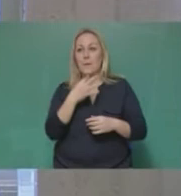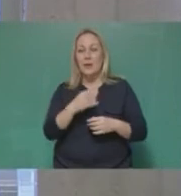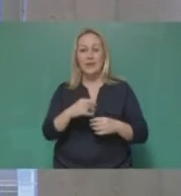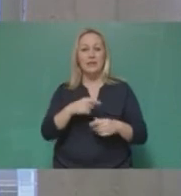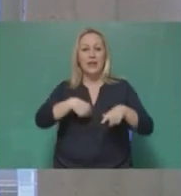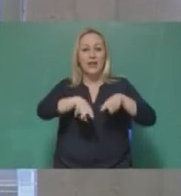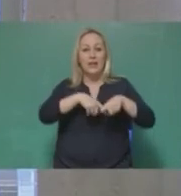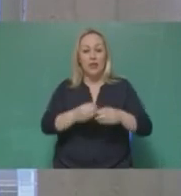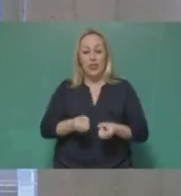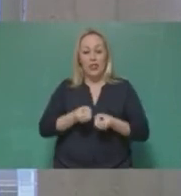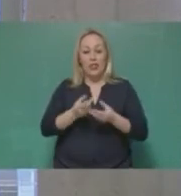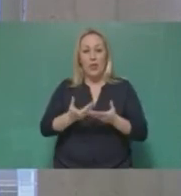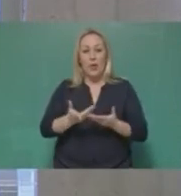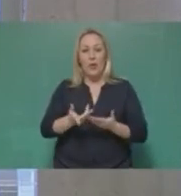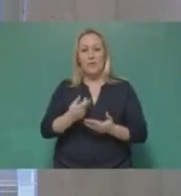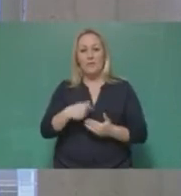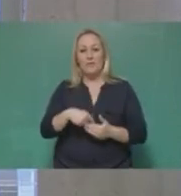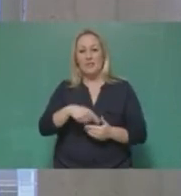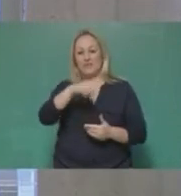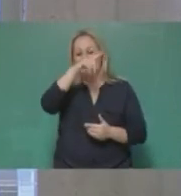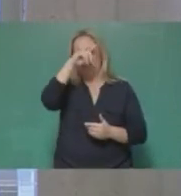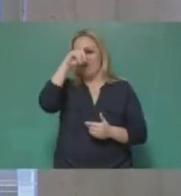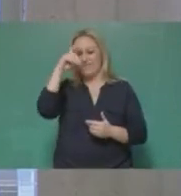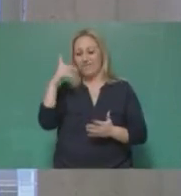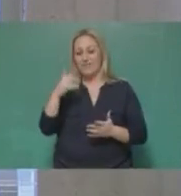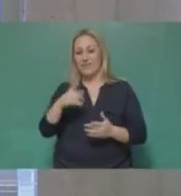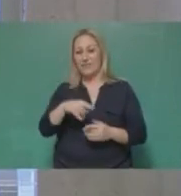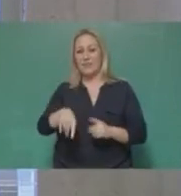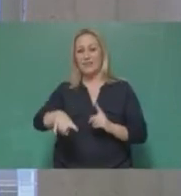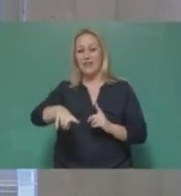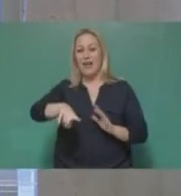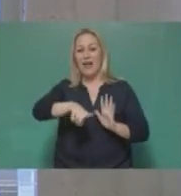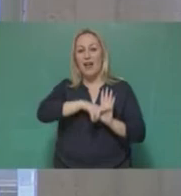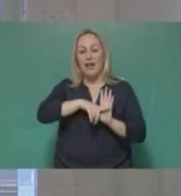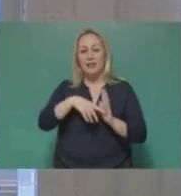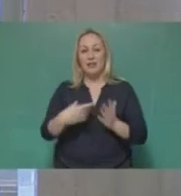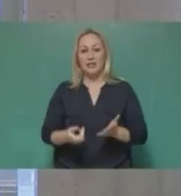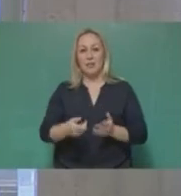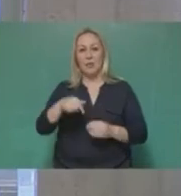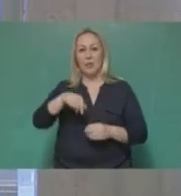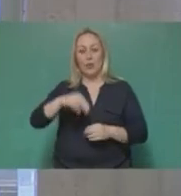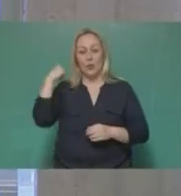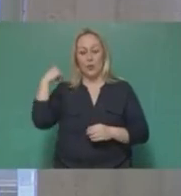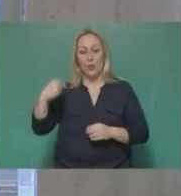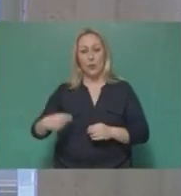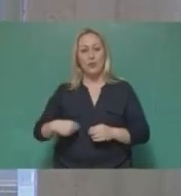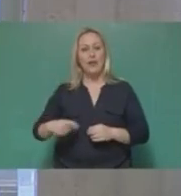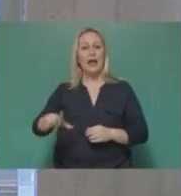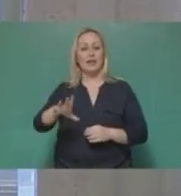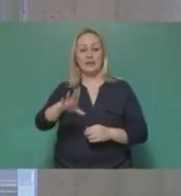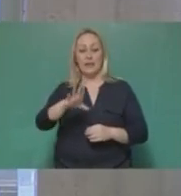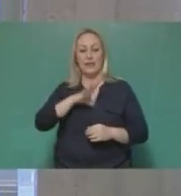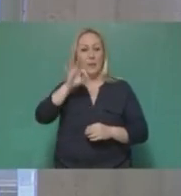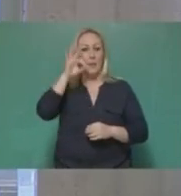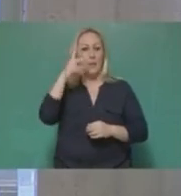στους Θεσσαλονίκης. Είναι ένας μποναμάς της διοίκησης Μπουτάρι στους πολίτες της πόλης της Θεσσαλονίκης. Είναι ένα